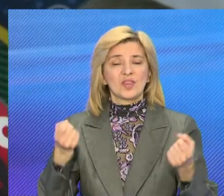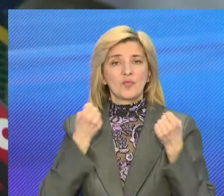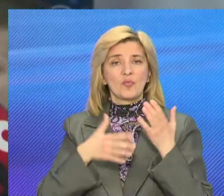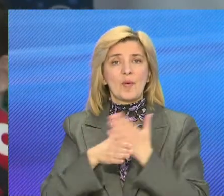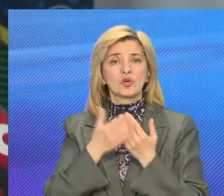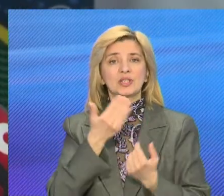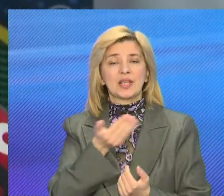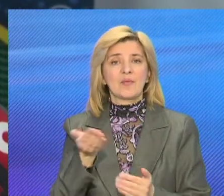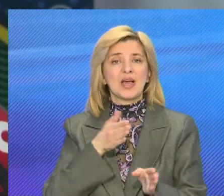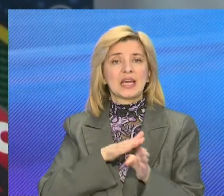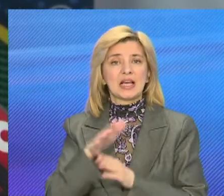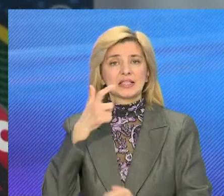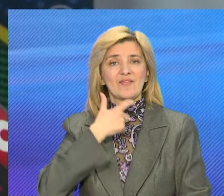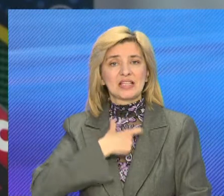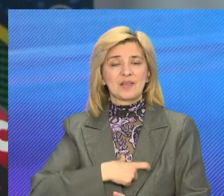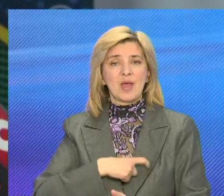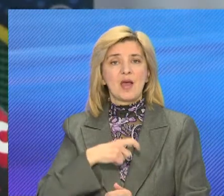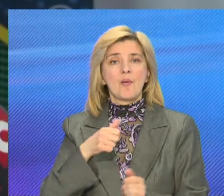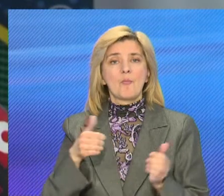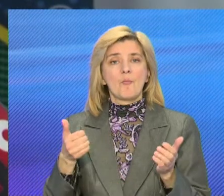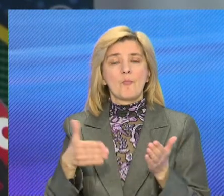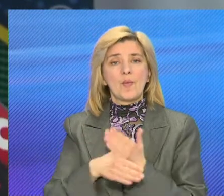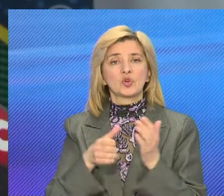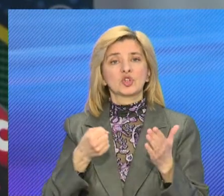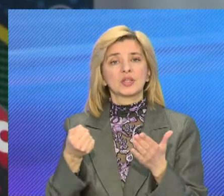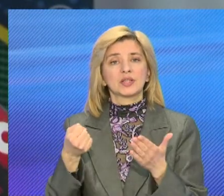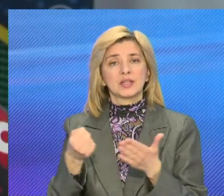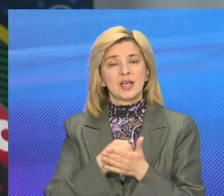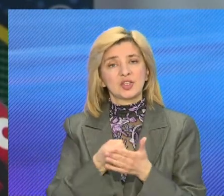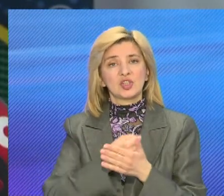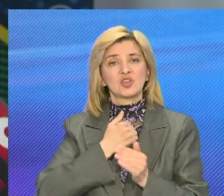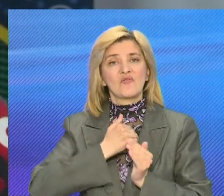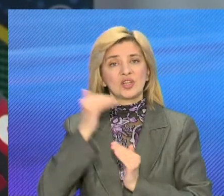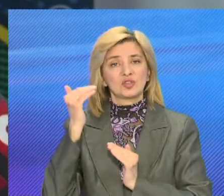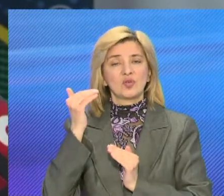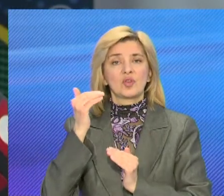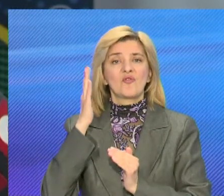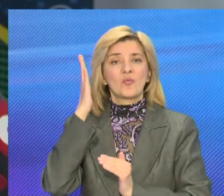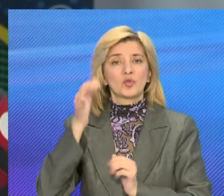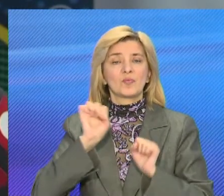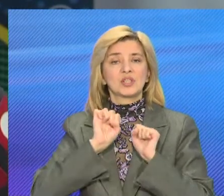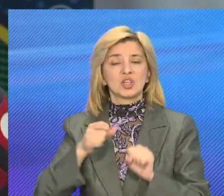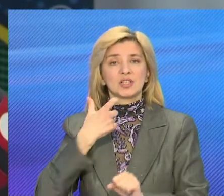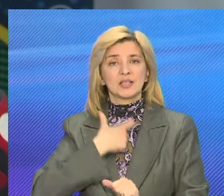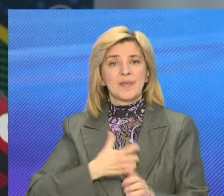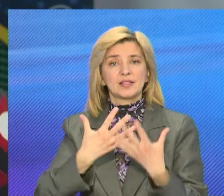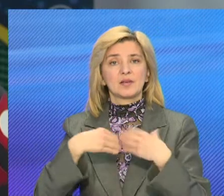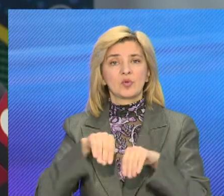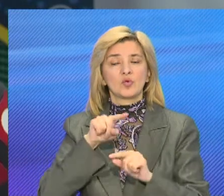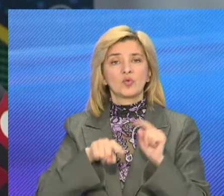им реализовать себя, поможет достичь каких-то высот, в будущем защитить себя, свою семью, свою